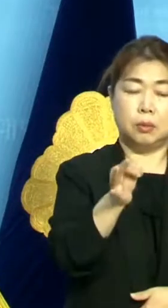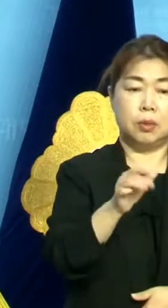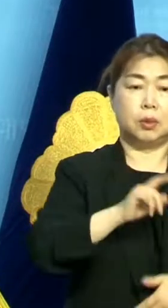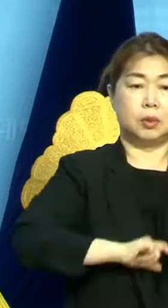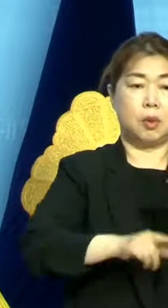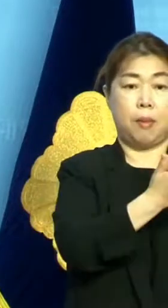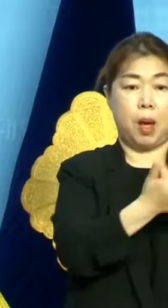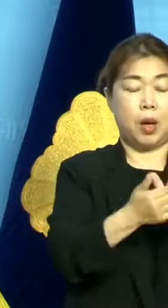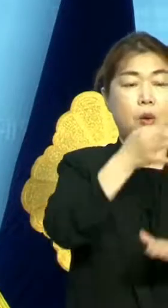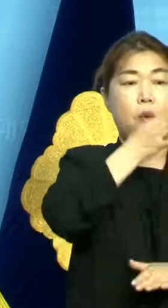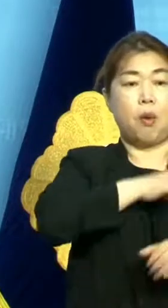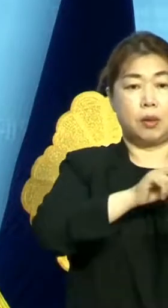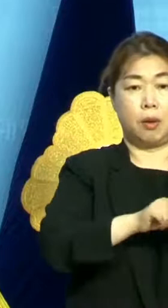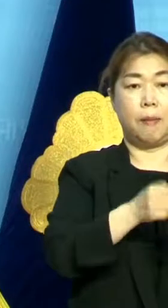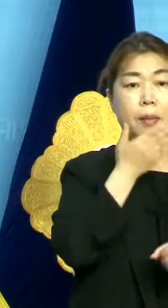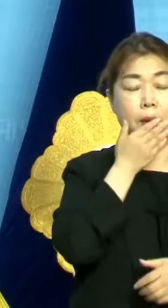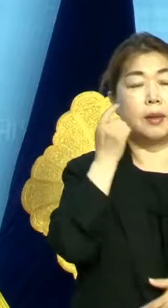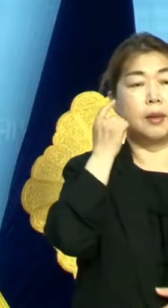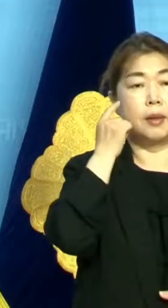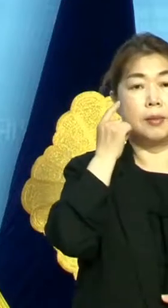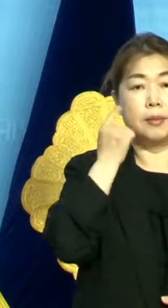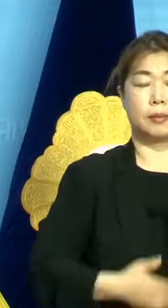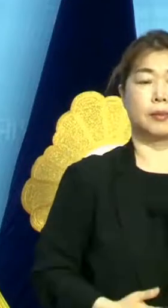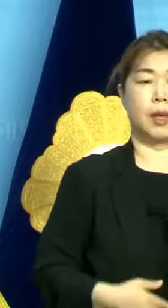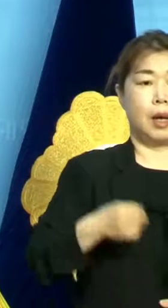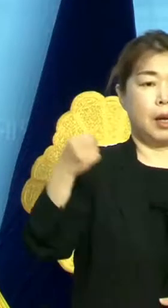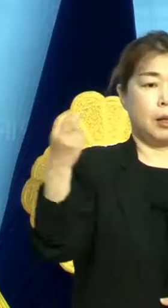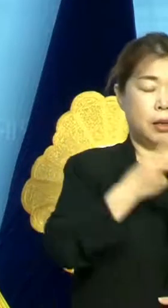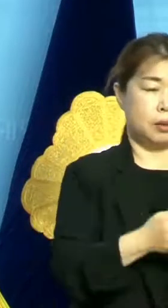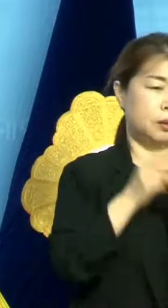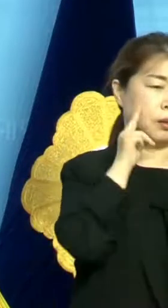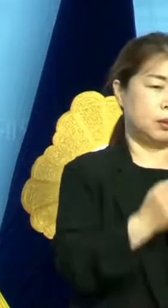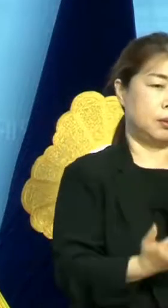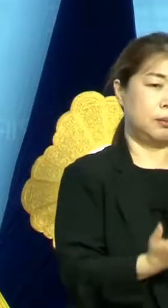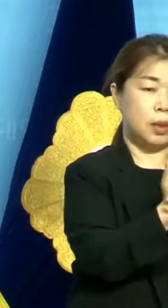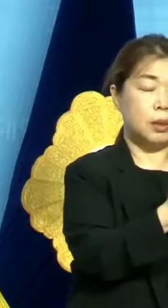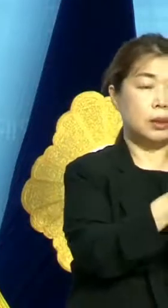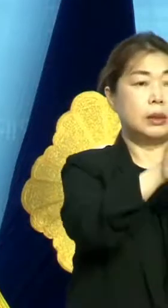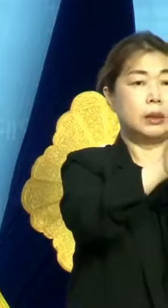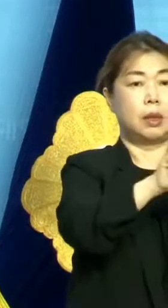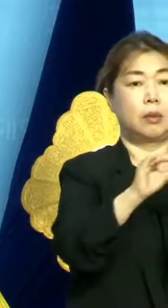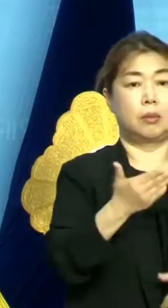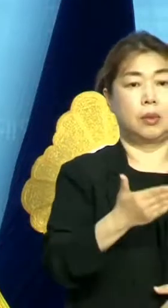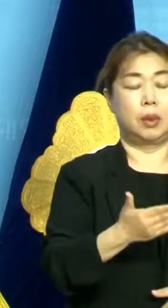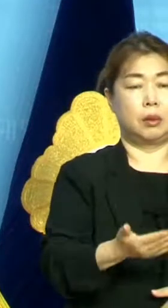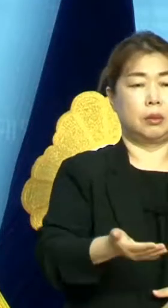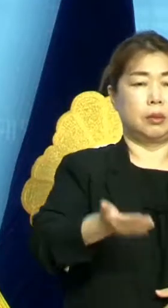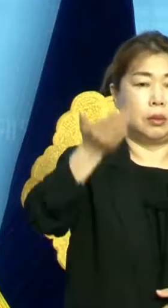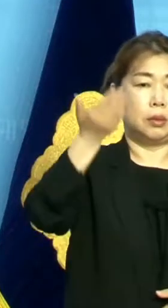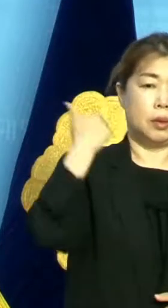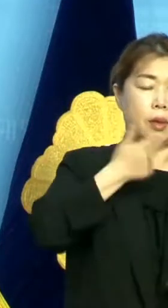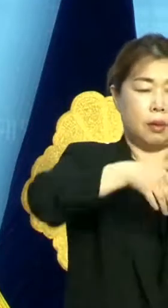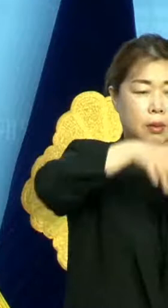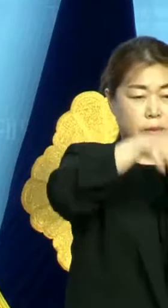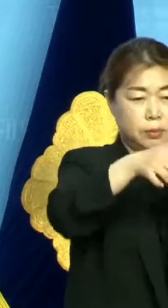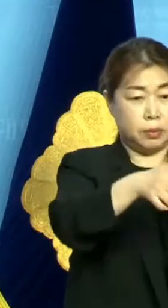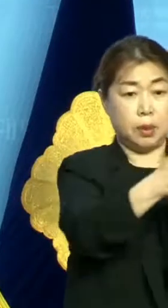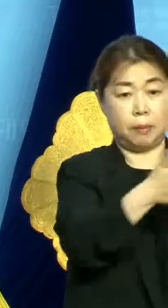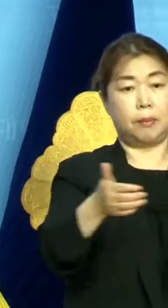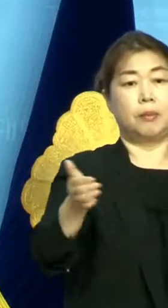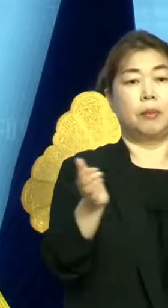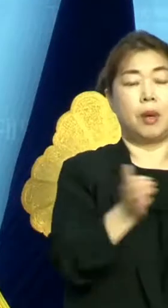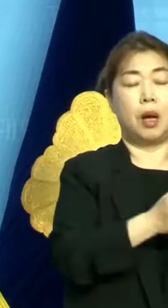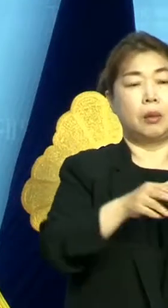더욱 효과적일 수 밖에 없습니다 다시 재앙의 시간이 되었습니다 유래없는 호구 라는 기우 대항 에 이어